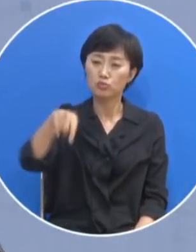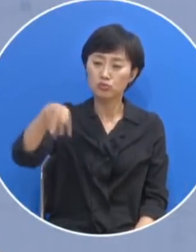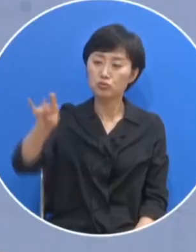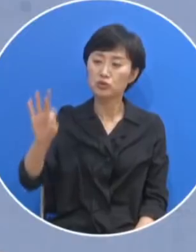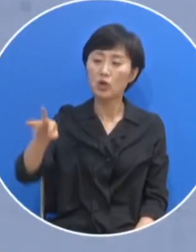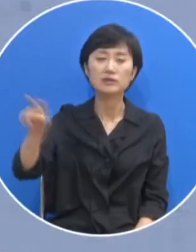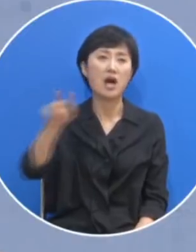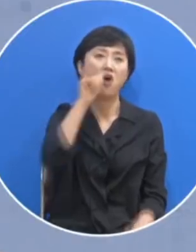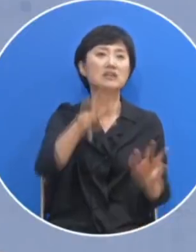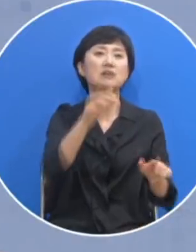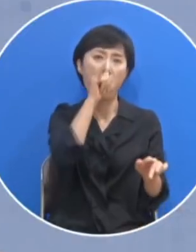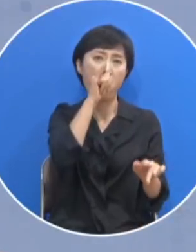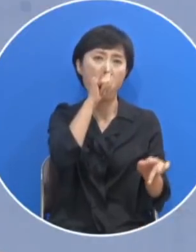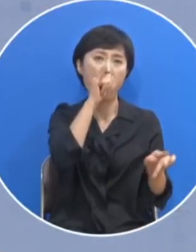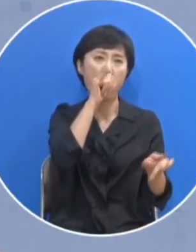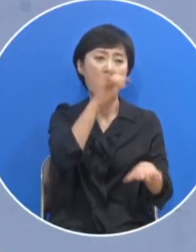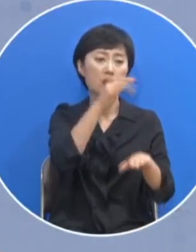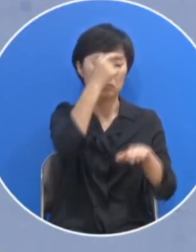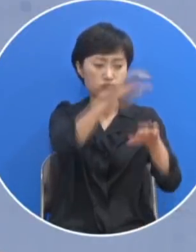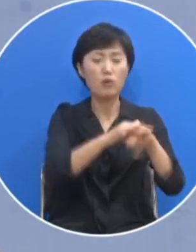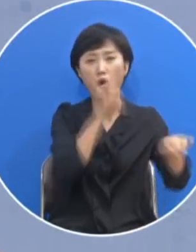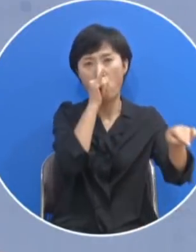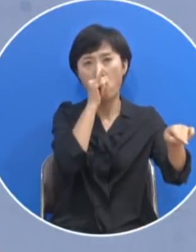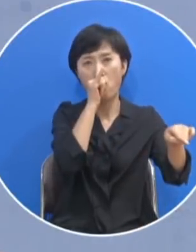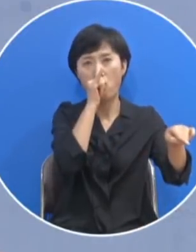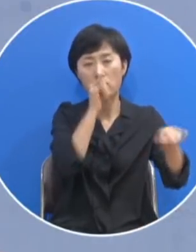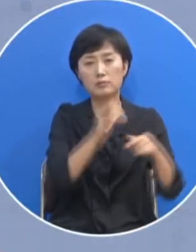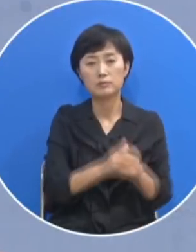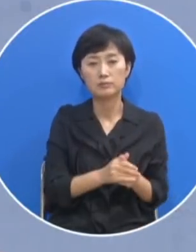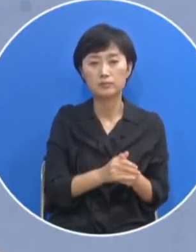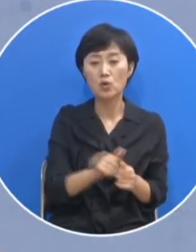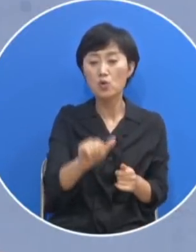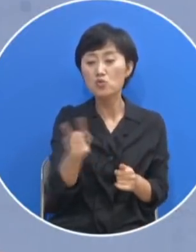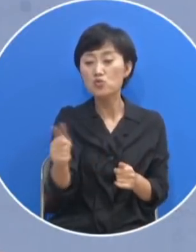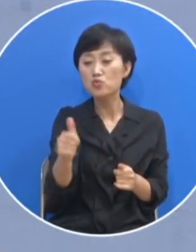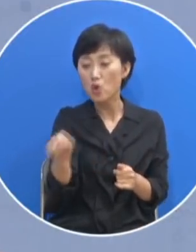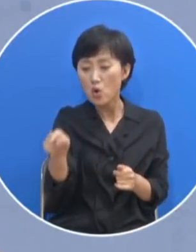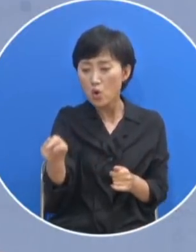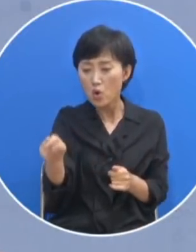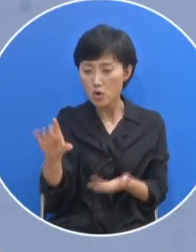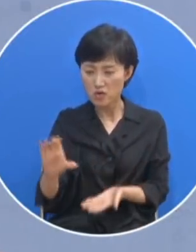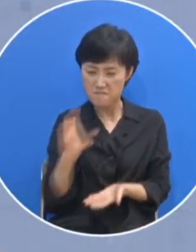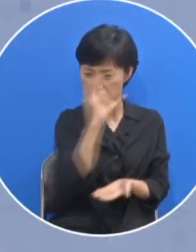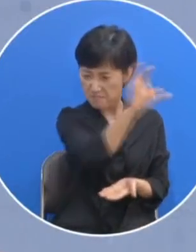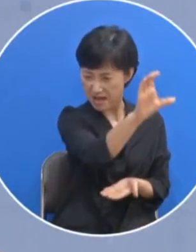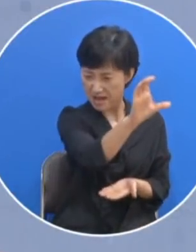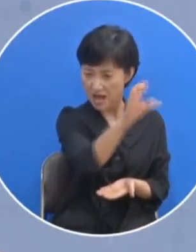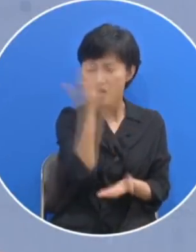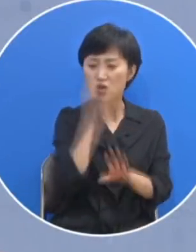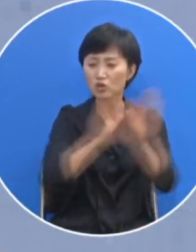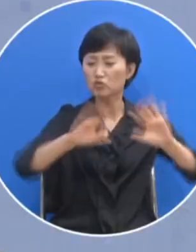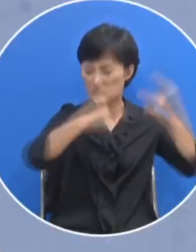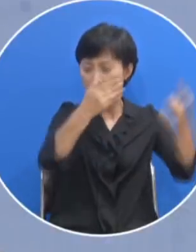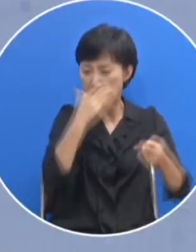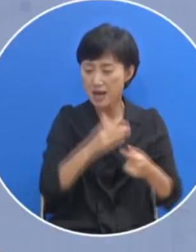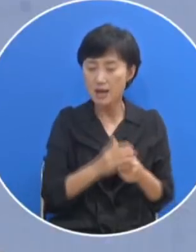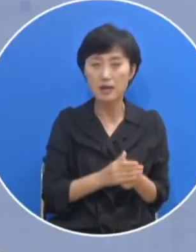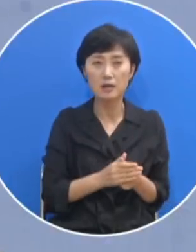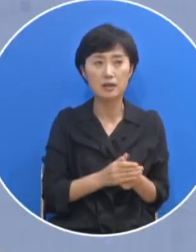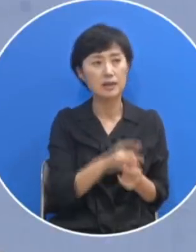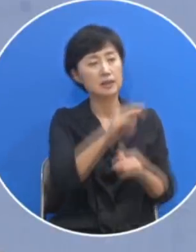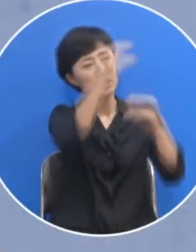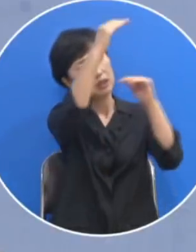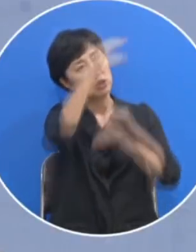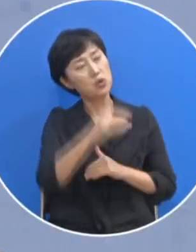want 입만 이뻐진 때 찍고 저하된 그래서 마틴 루터 라는 신부가 얘기를 겁니다